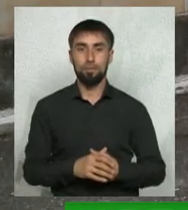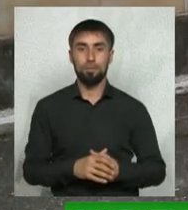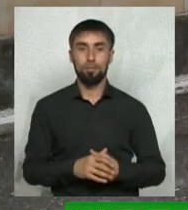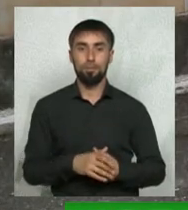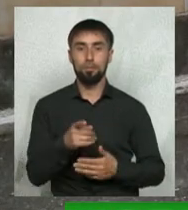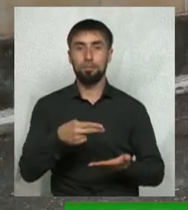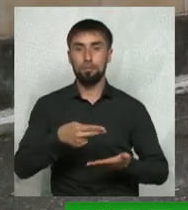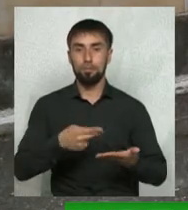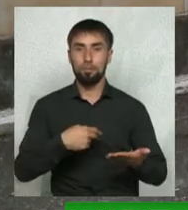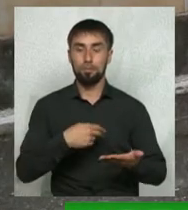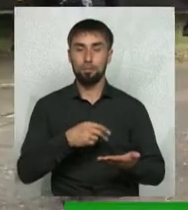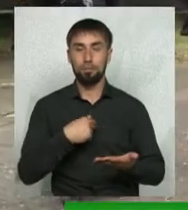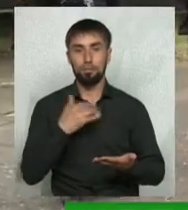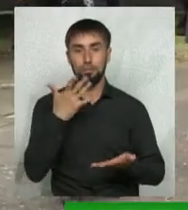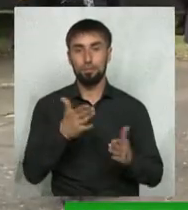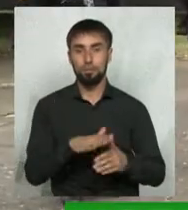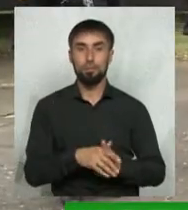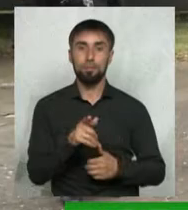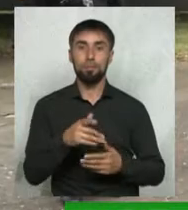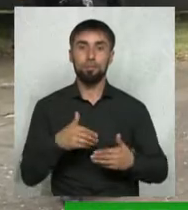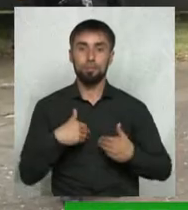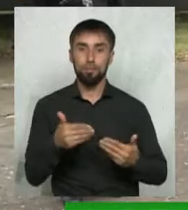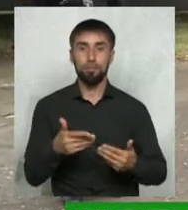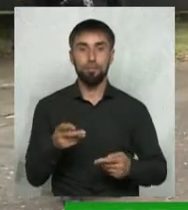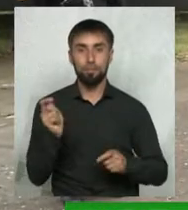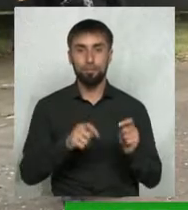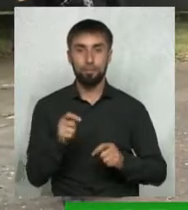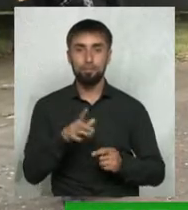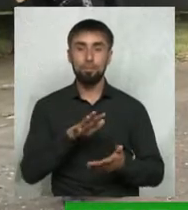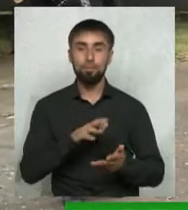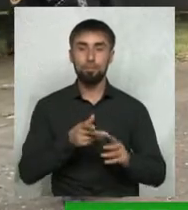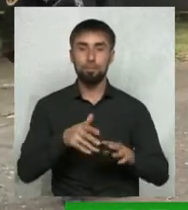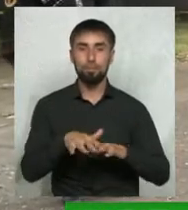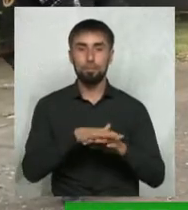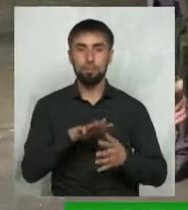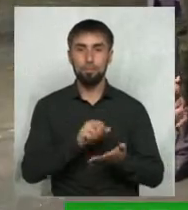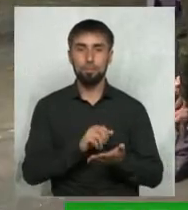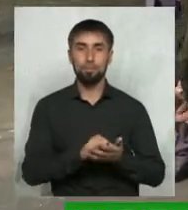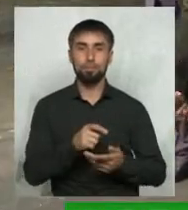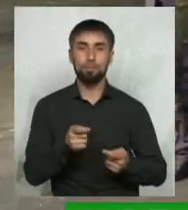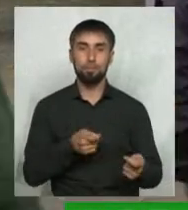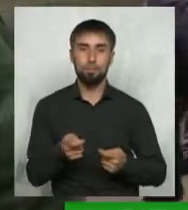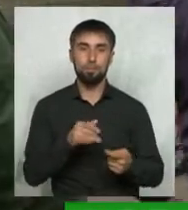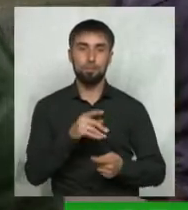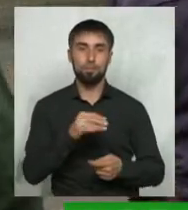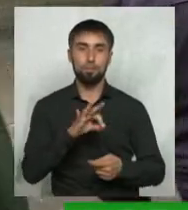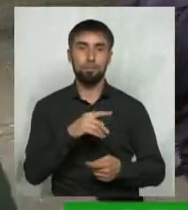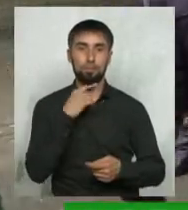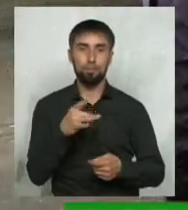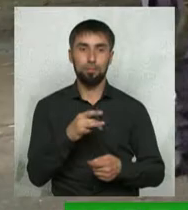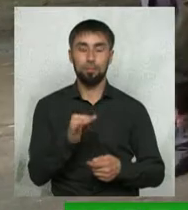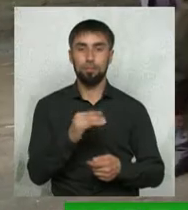Контракт заключить, или архата. Поздравить ребят собрались общественные деятели, сотрудники администрации и духовенства республики.